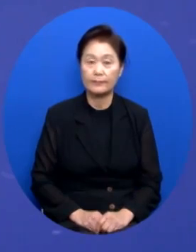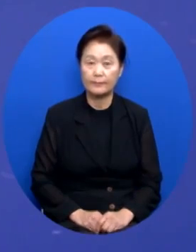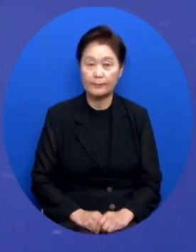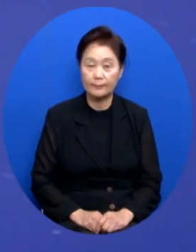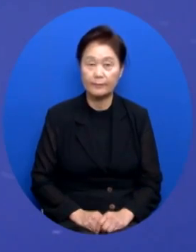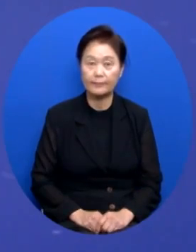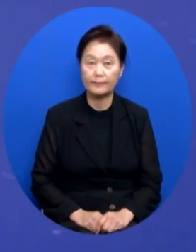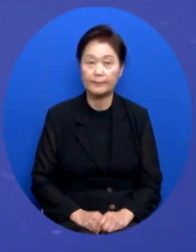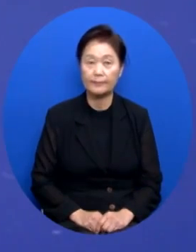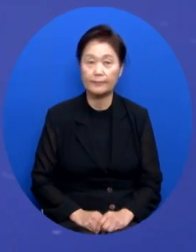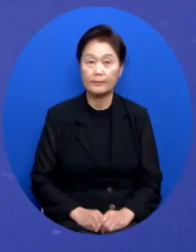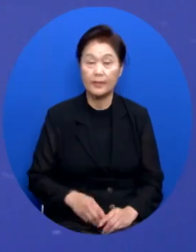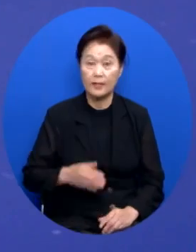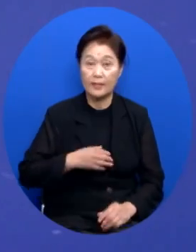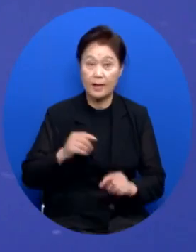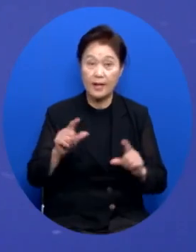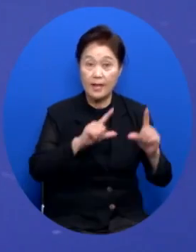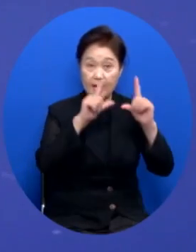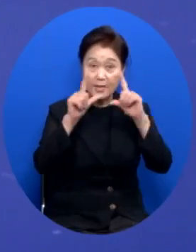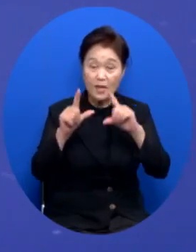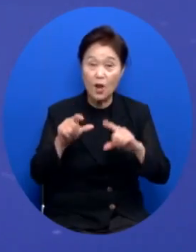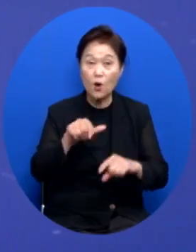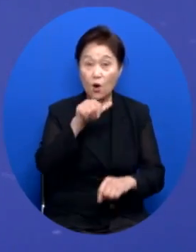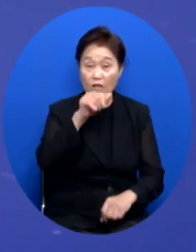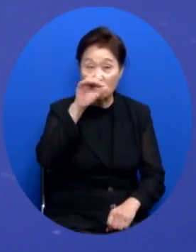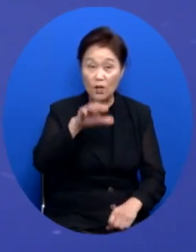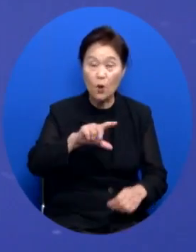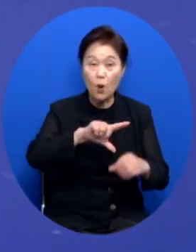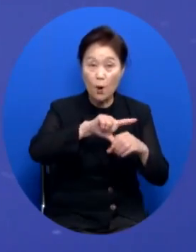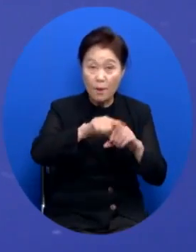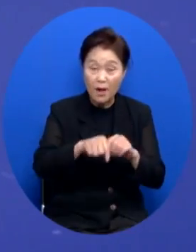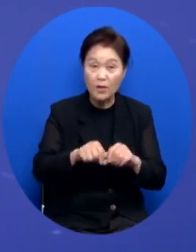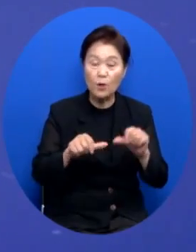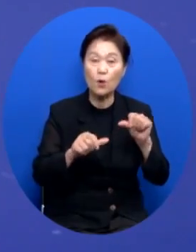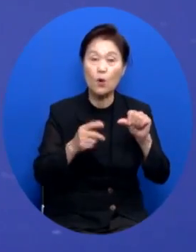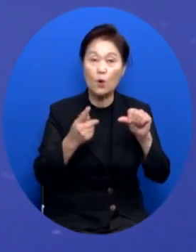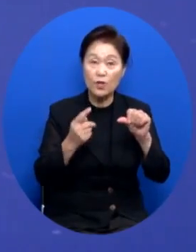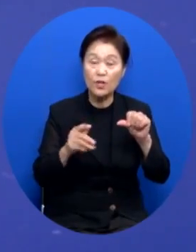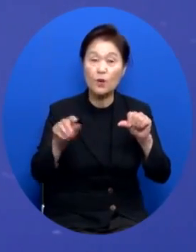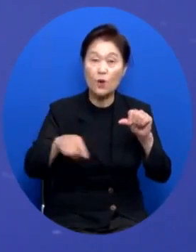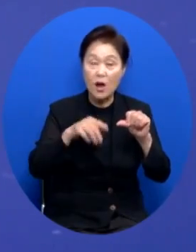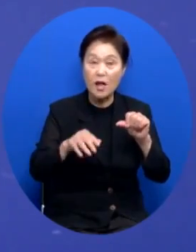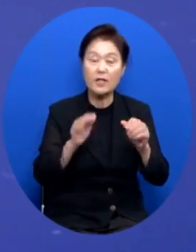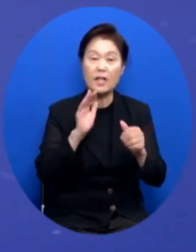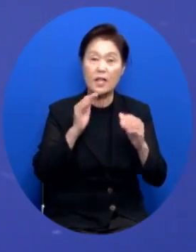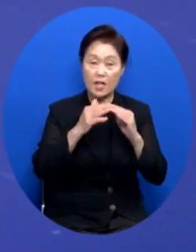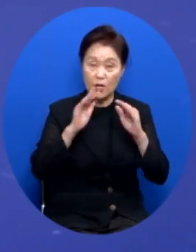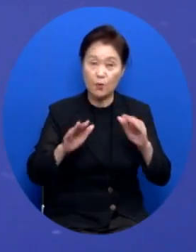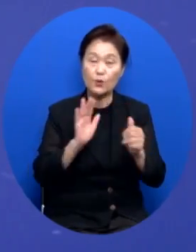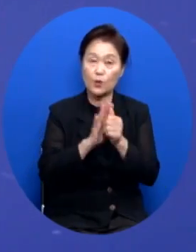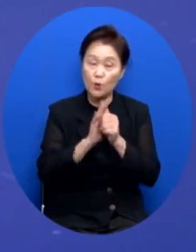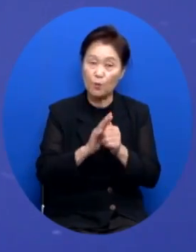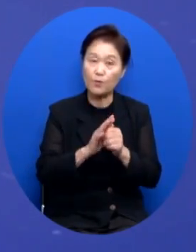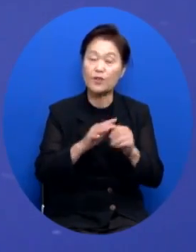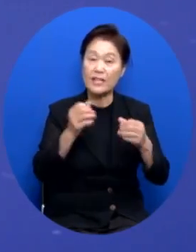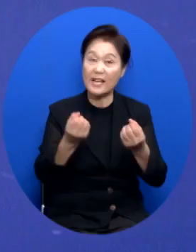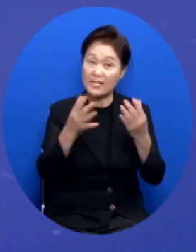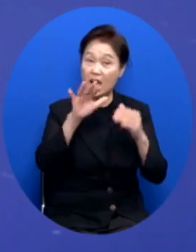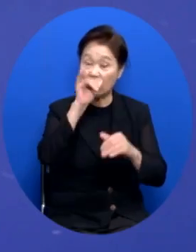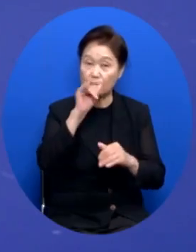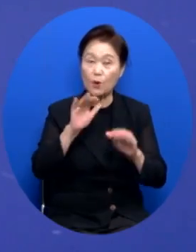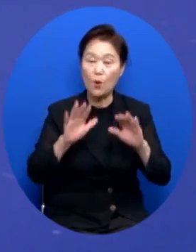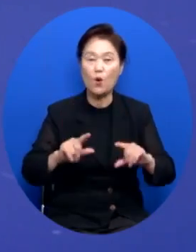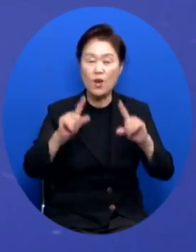피플인 이슈 시간입니다. 내가 살고 있는 곳 반경 5km 이내 이웃을 돕는 캠페인이 있습니다. 올해도 소외 이웃을 위한